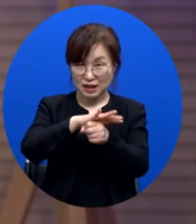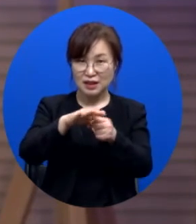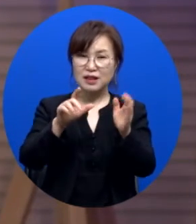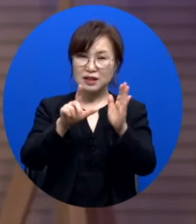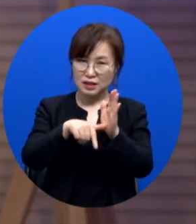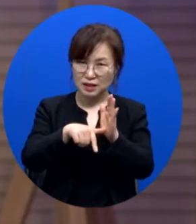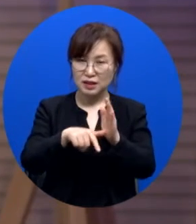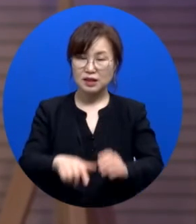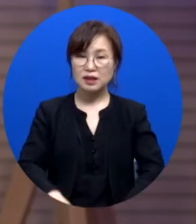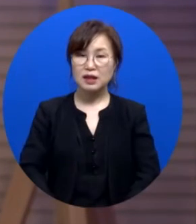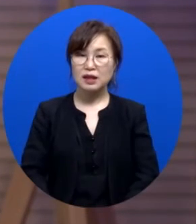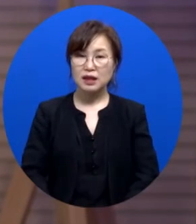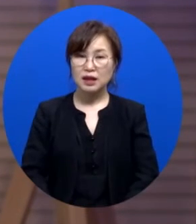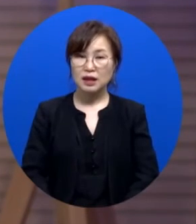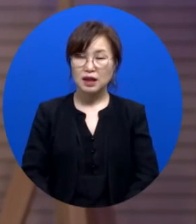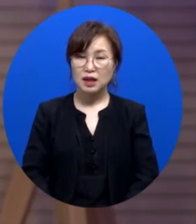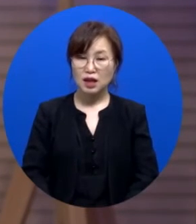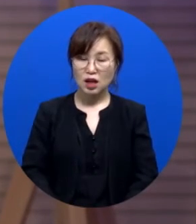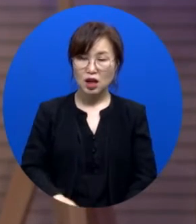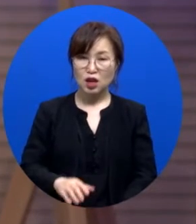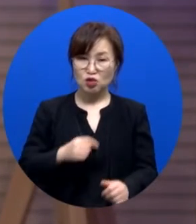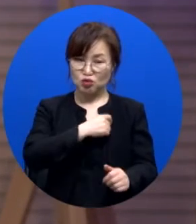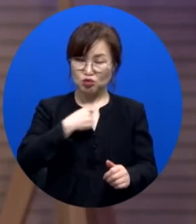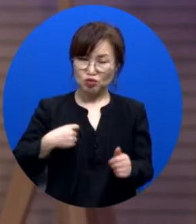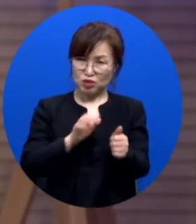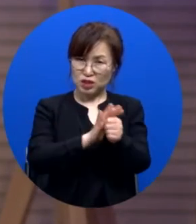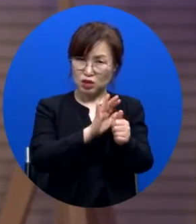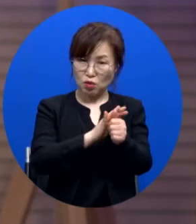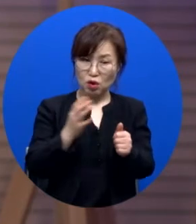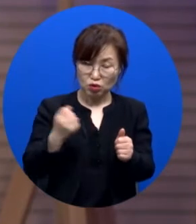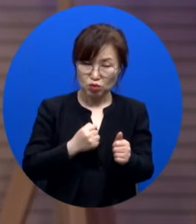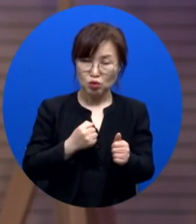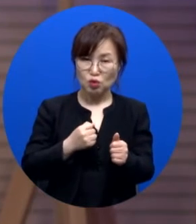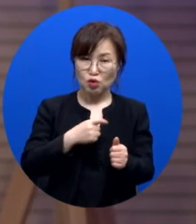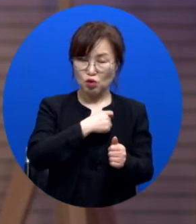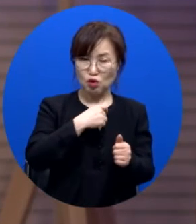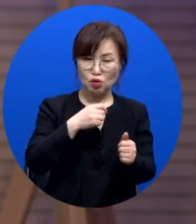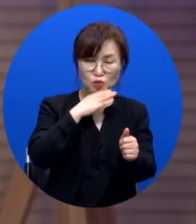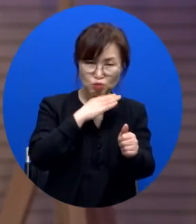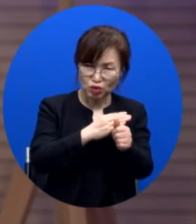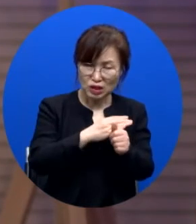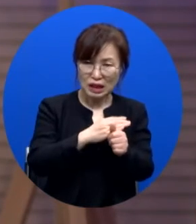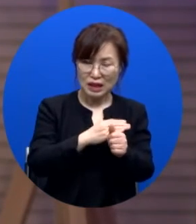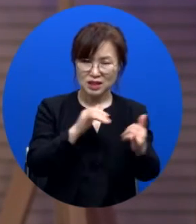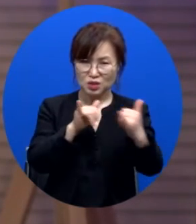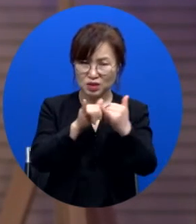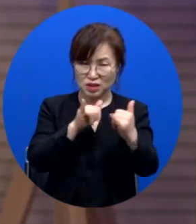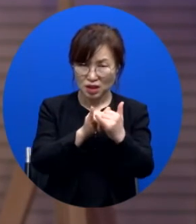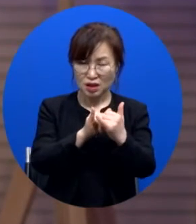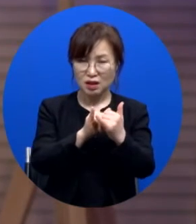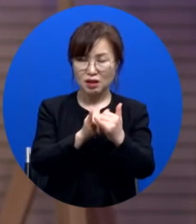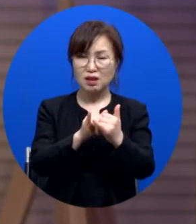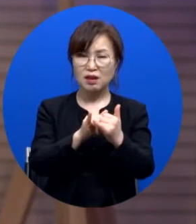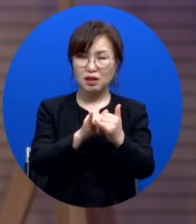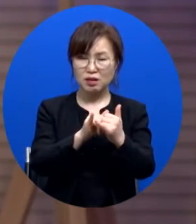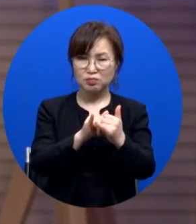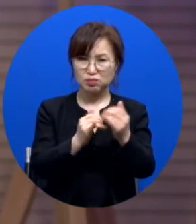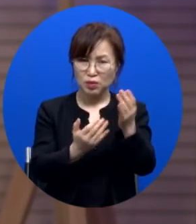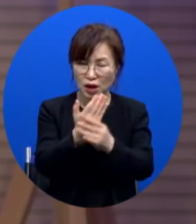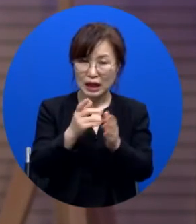때입니다 소련과 중국의 지원을 받아 6.25 를 일으킨 북한의 김일성 에 맞서 우리는 탱크 안되도